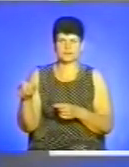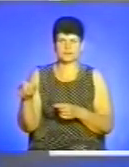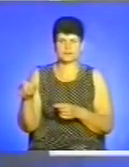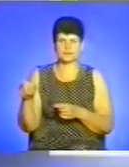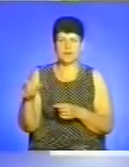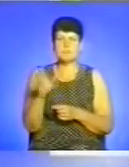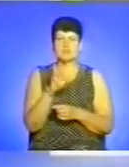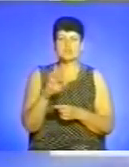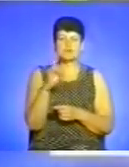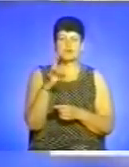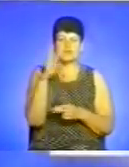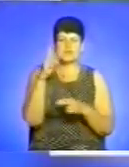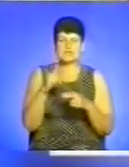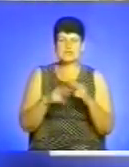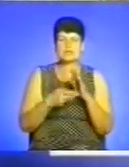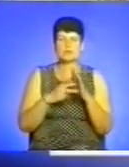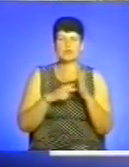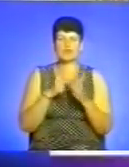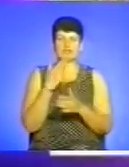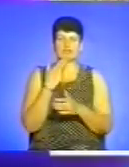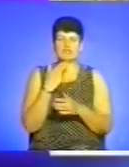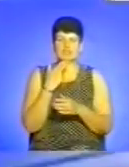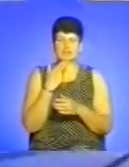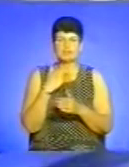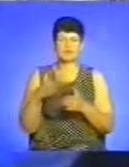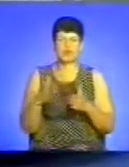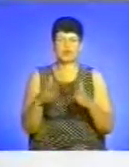районі завершили заплановані на червень дорожні ремонтні роботи.